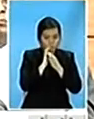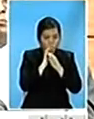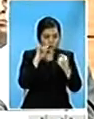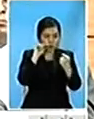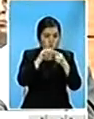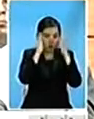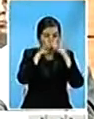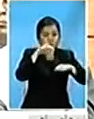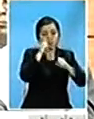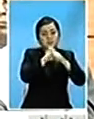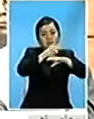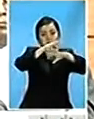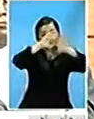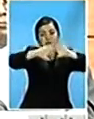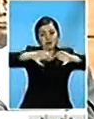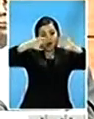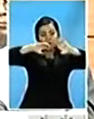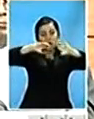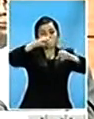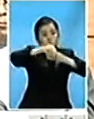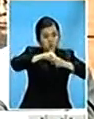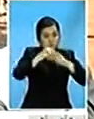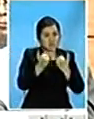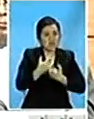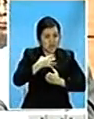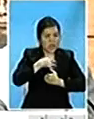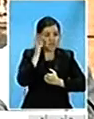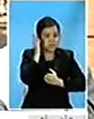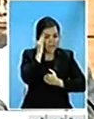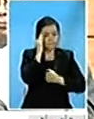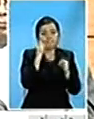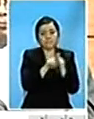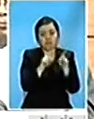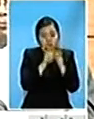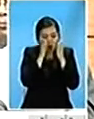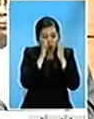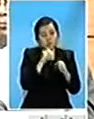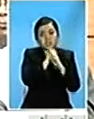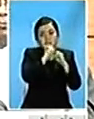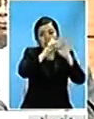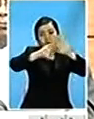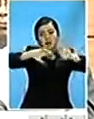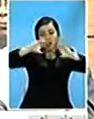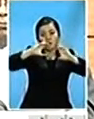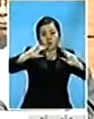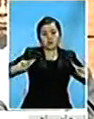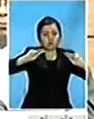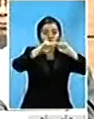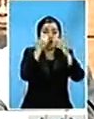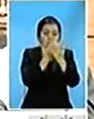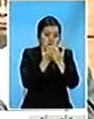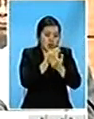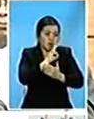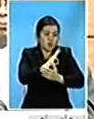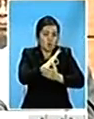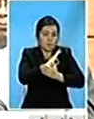การประจำด้วยครับผมอยากจะทราบจริงๆว่าข้าราชการกระทรวงการคลังที่มี